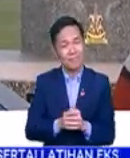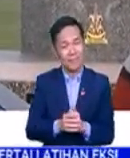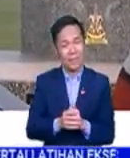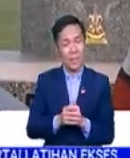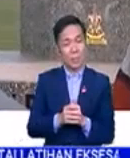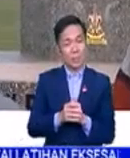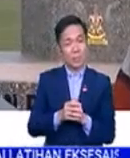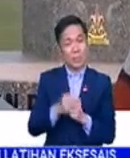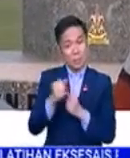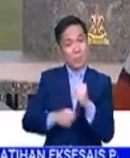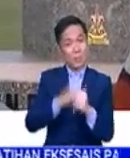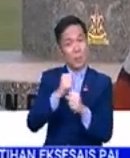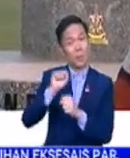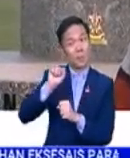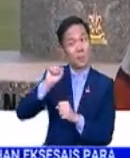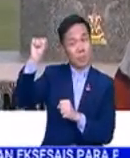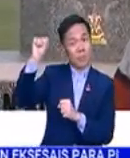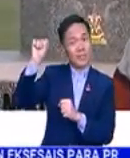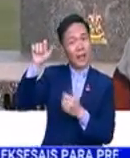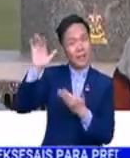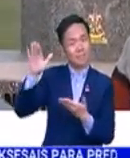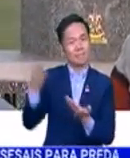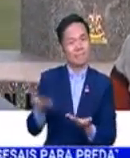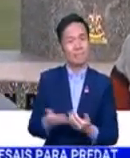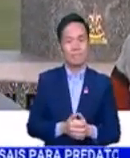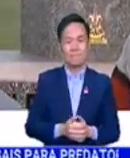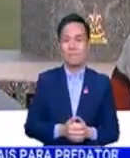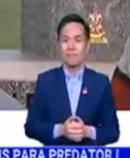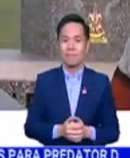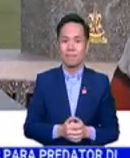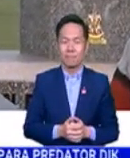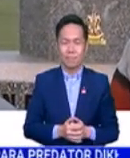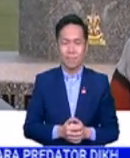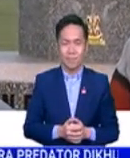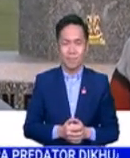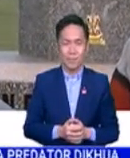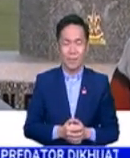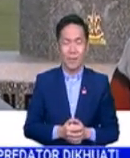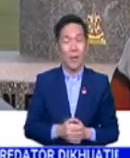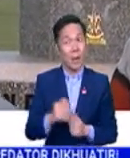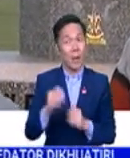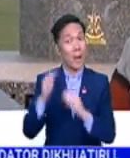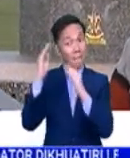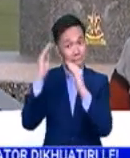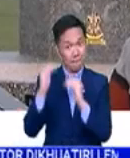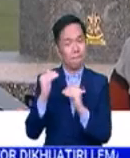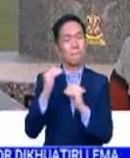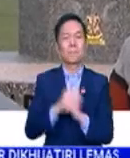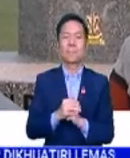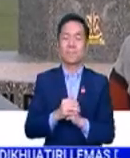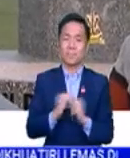ulang tahun apa ni kemerdekaan kita, negara kita lah. Jadi dengan harapan kita akan sentiasa terus